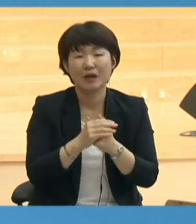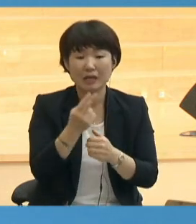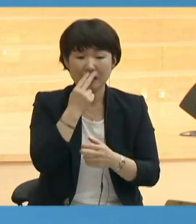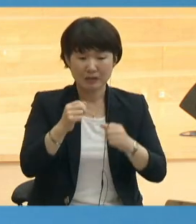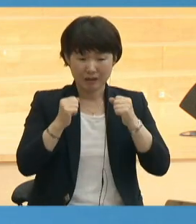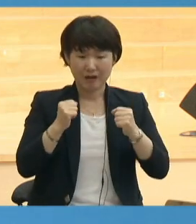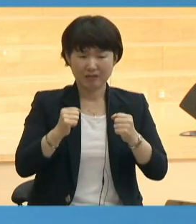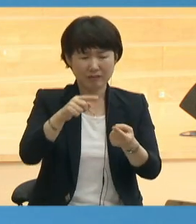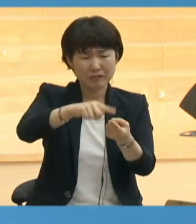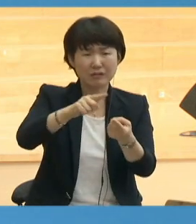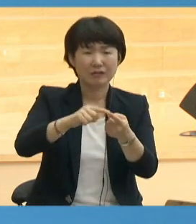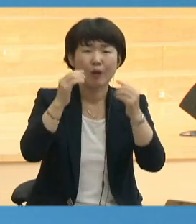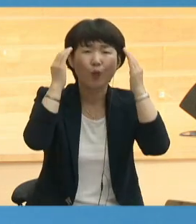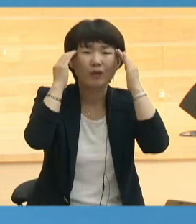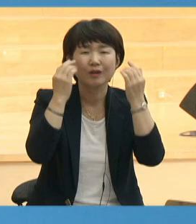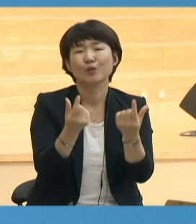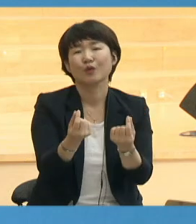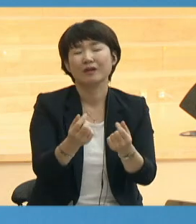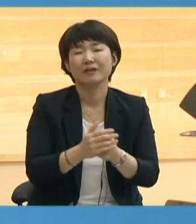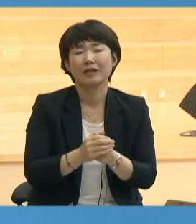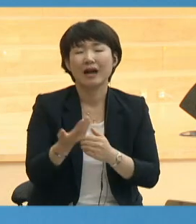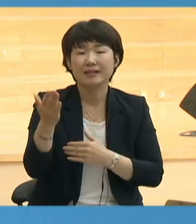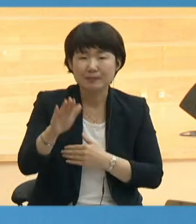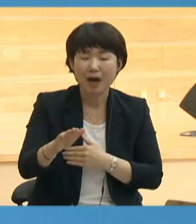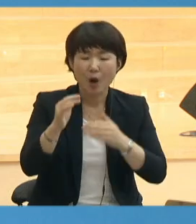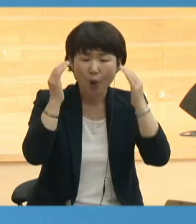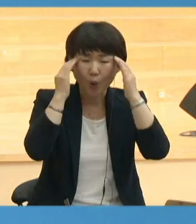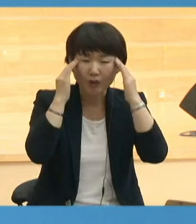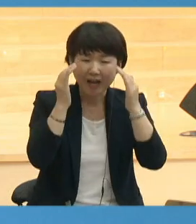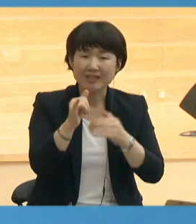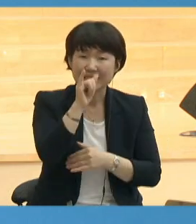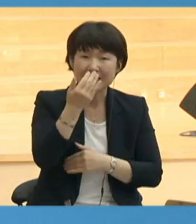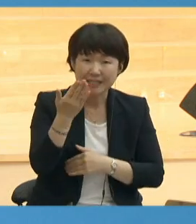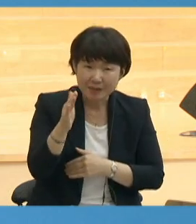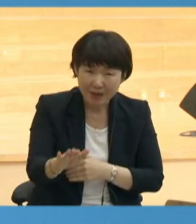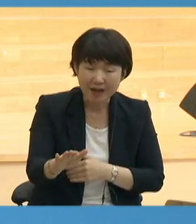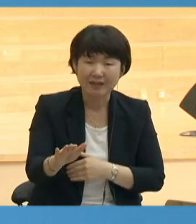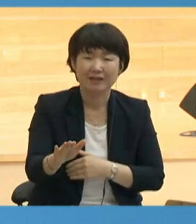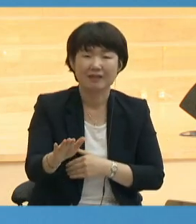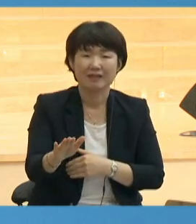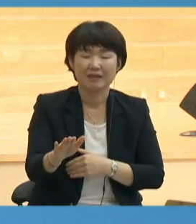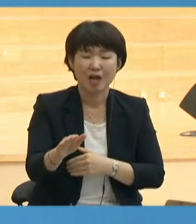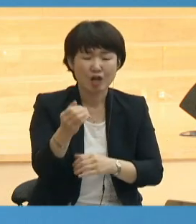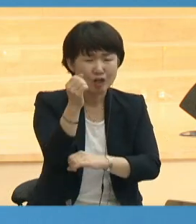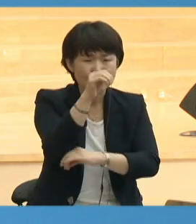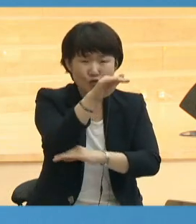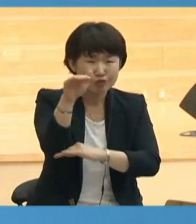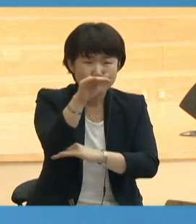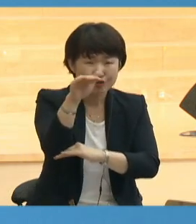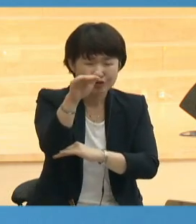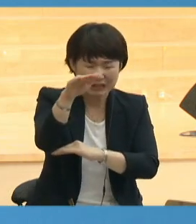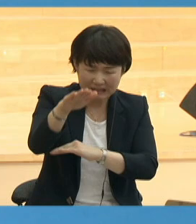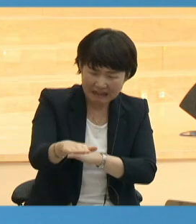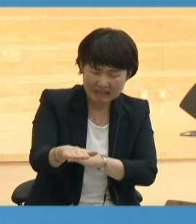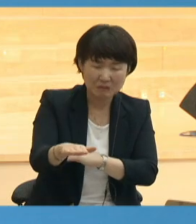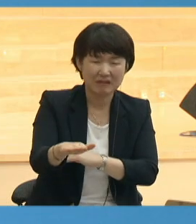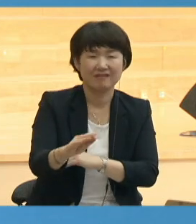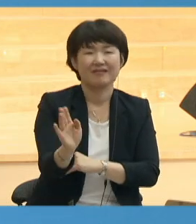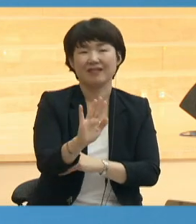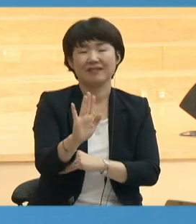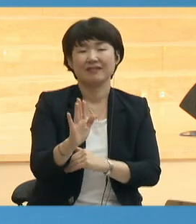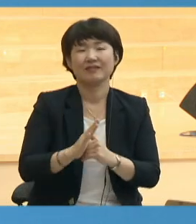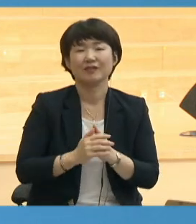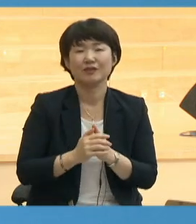것 자체가 코난 입니까 그러나 고난을 받되 수준낮은 권한이 있단 말이야